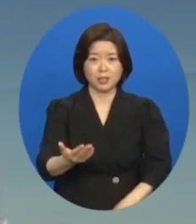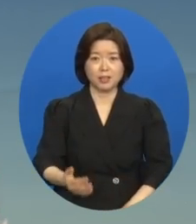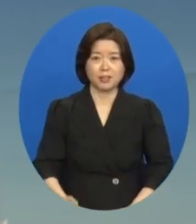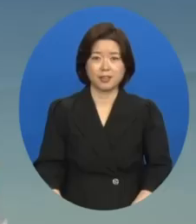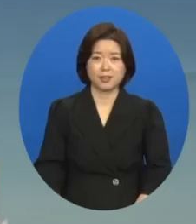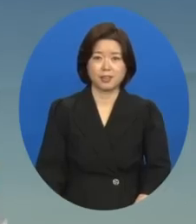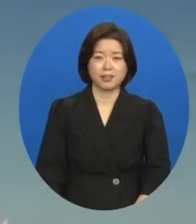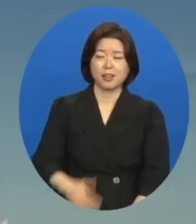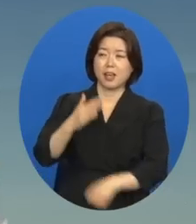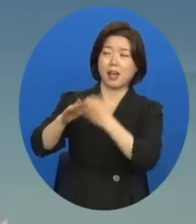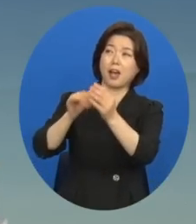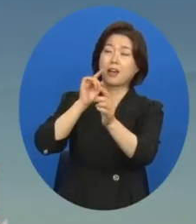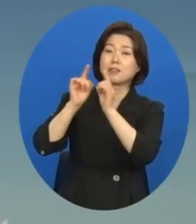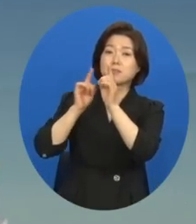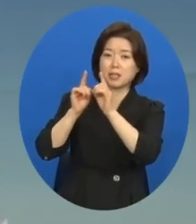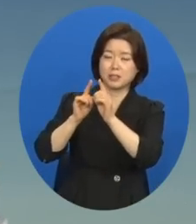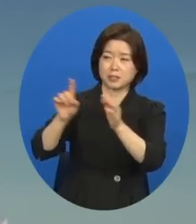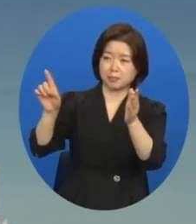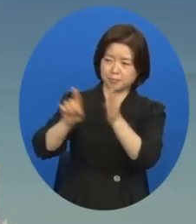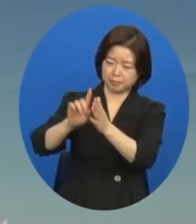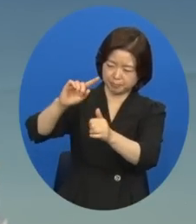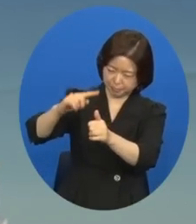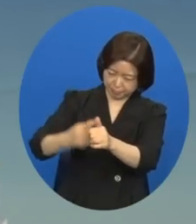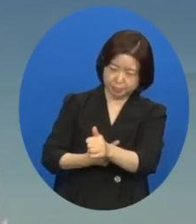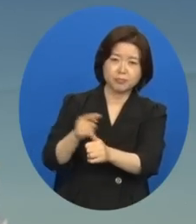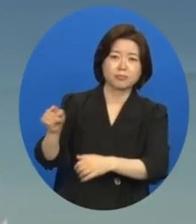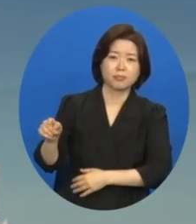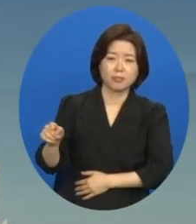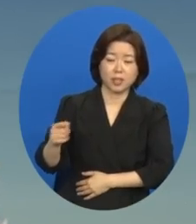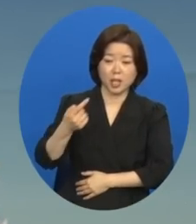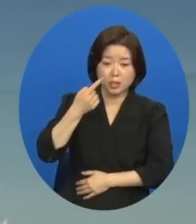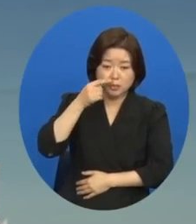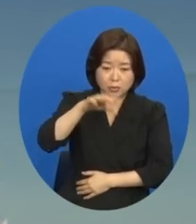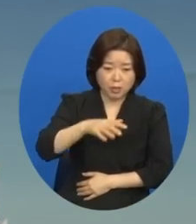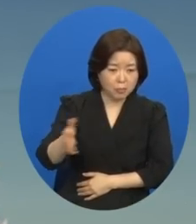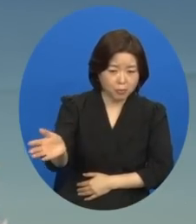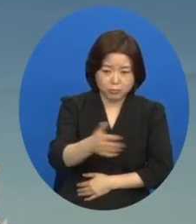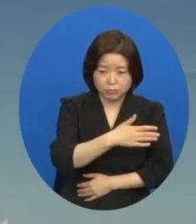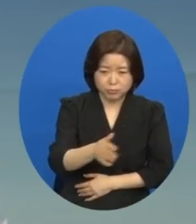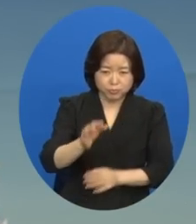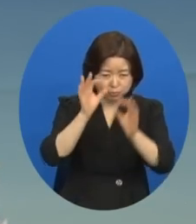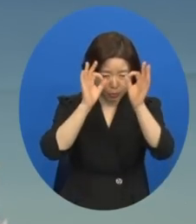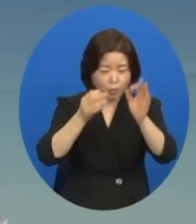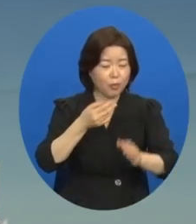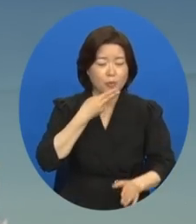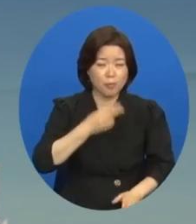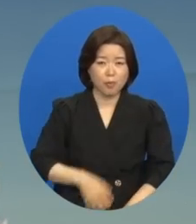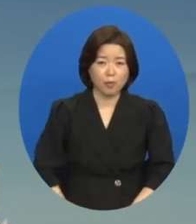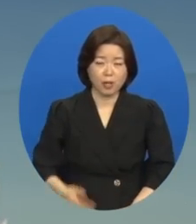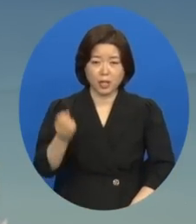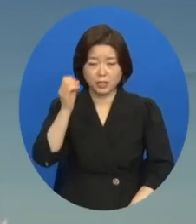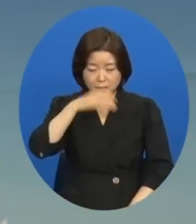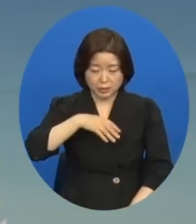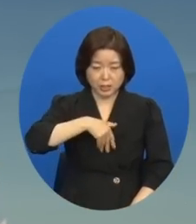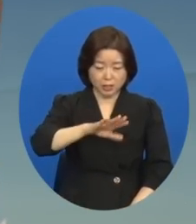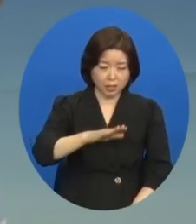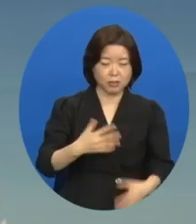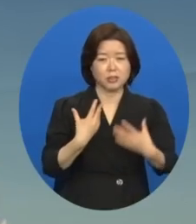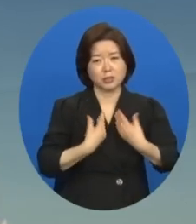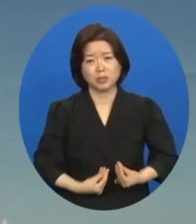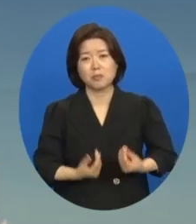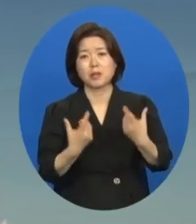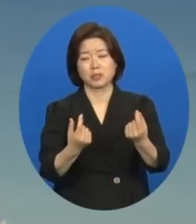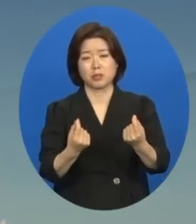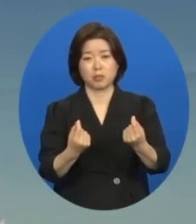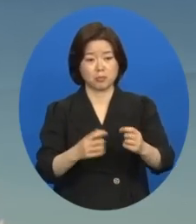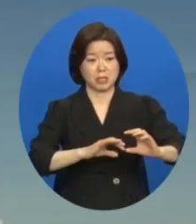하나님의 말씀이 믿어져서 눈앞에 아무것도 안 보여요. 그저 가는 것이 절망처럼 세상